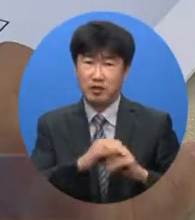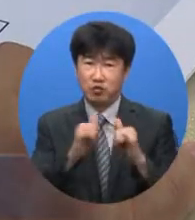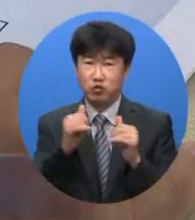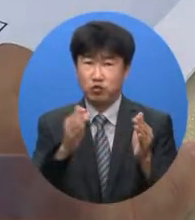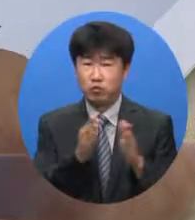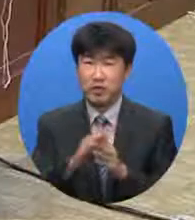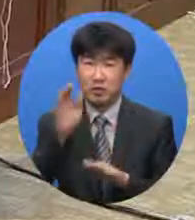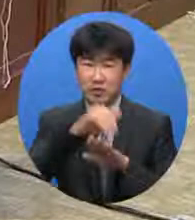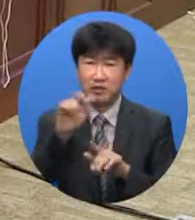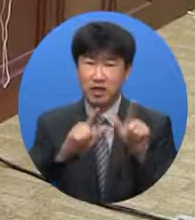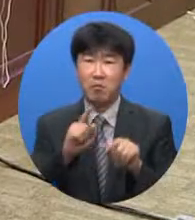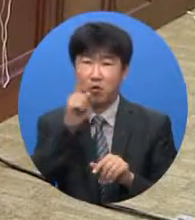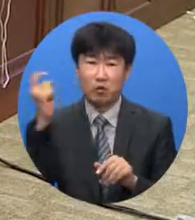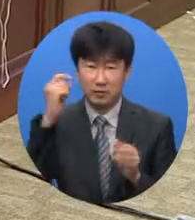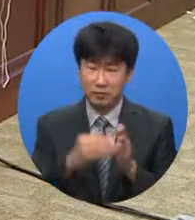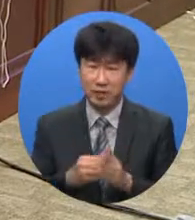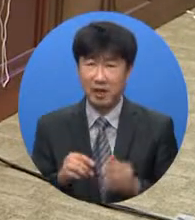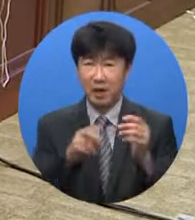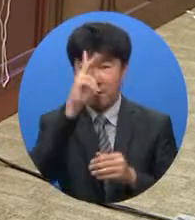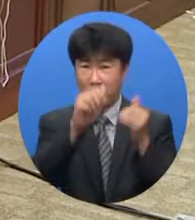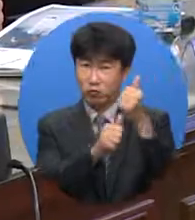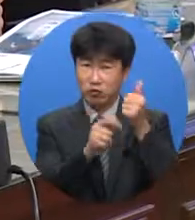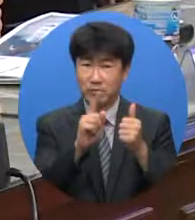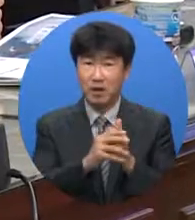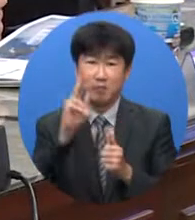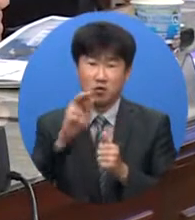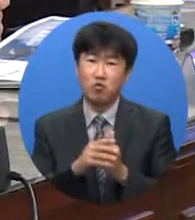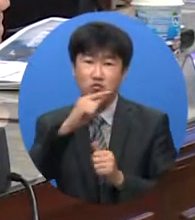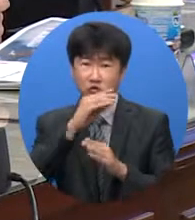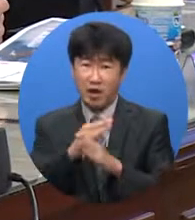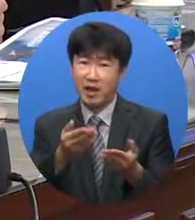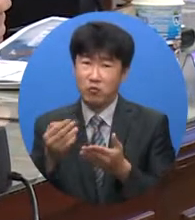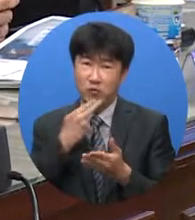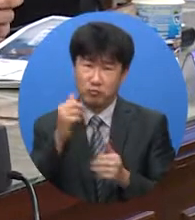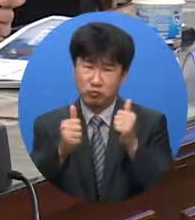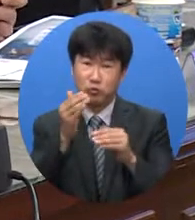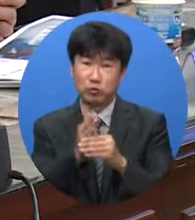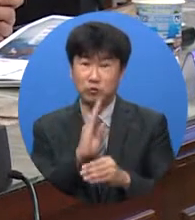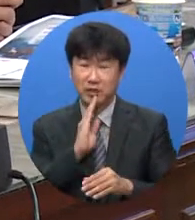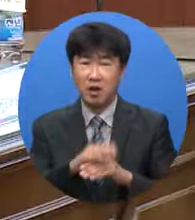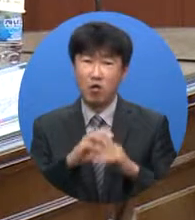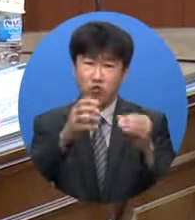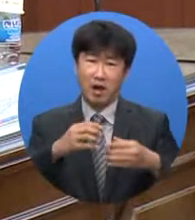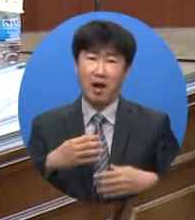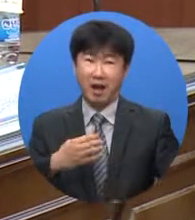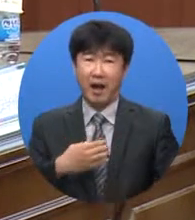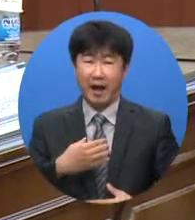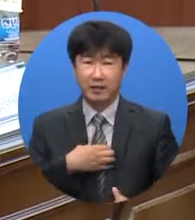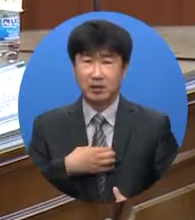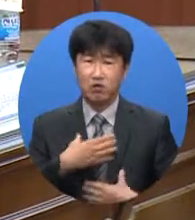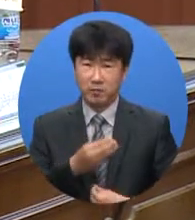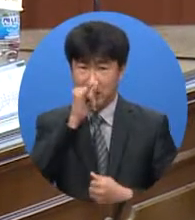연습 준비 상황 보고를 받았습니다. 박충규 부군수는 현재 미국과 북한의 양보 없는 설전으로 우리